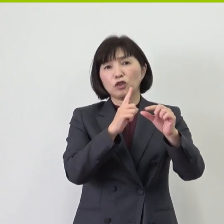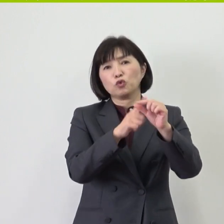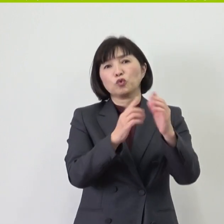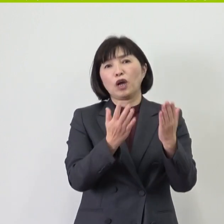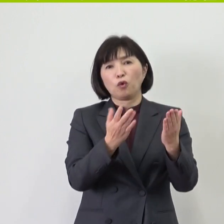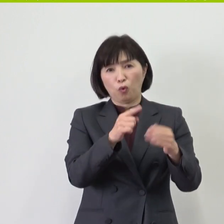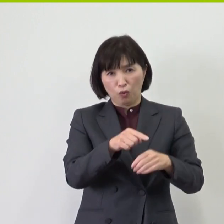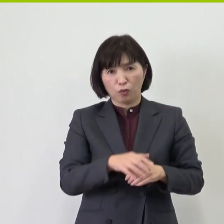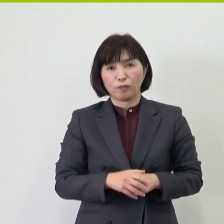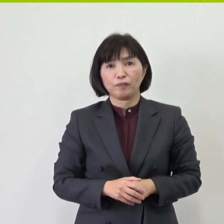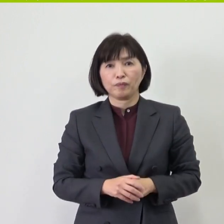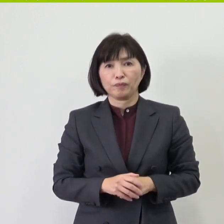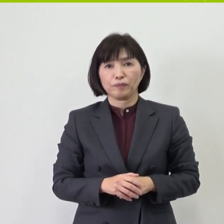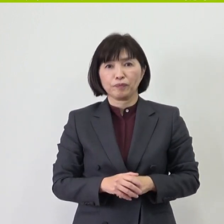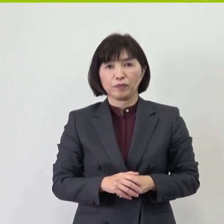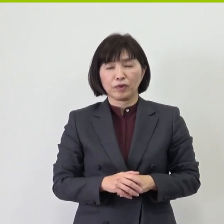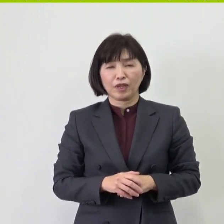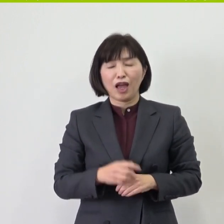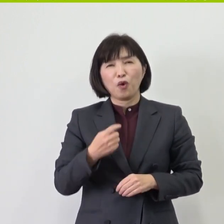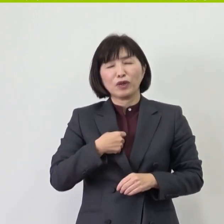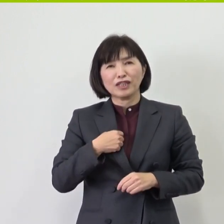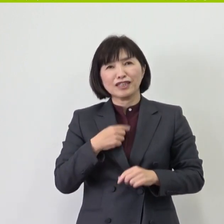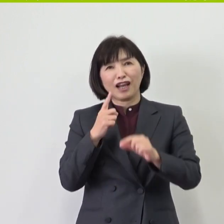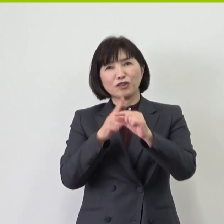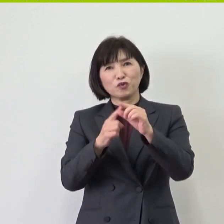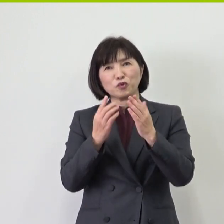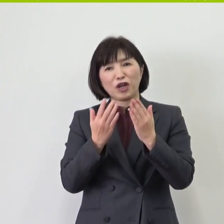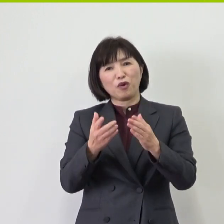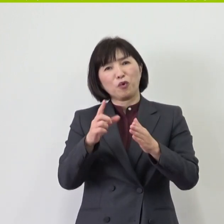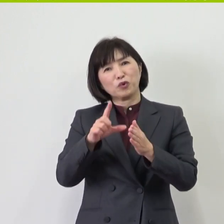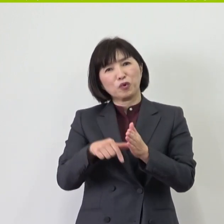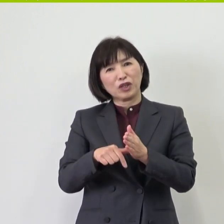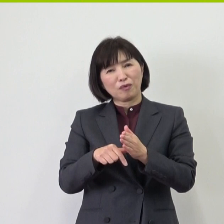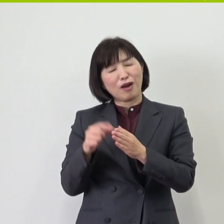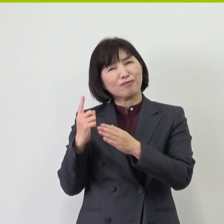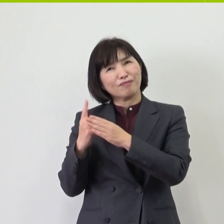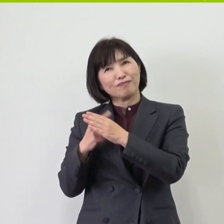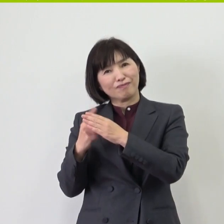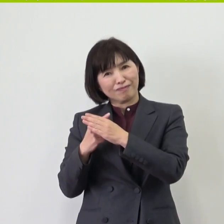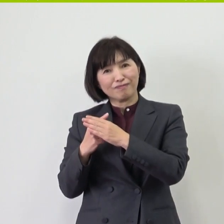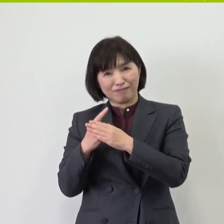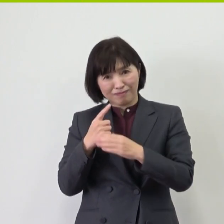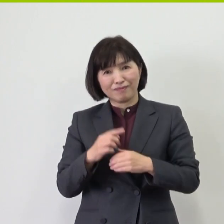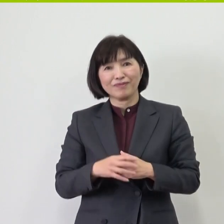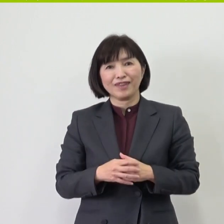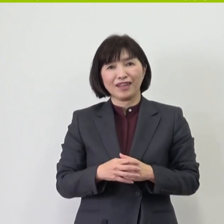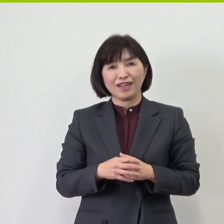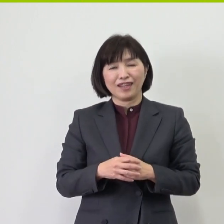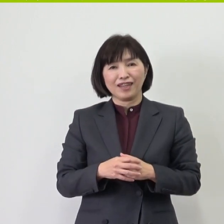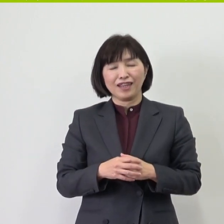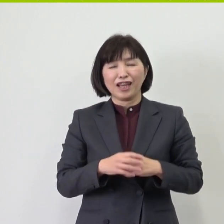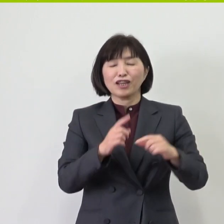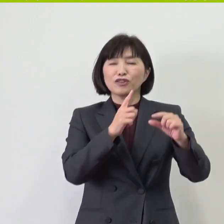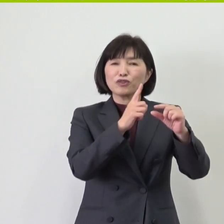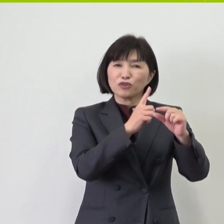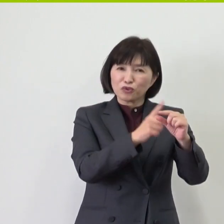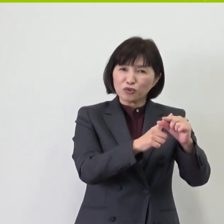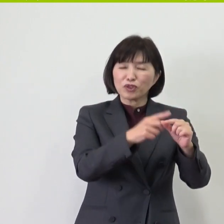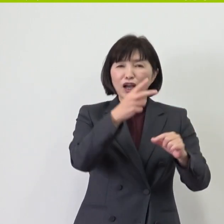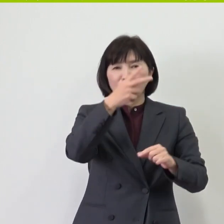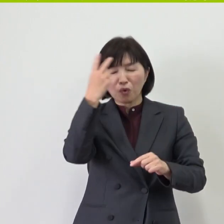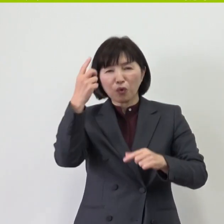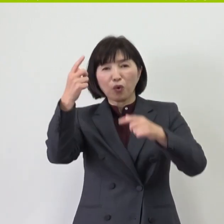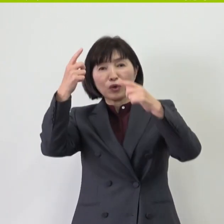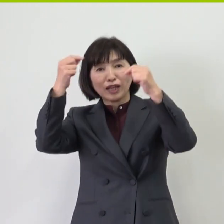学校になります。もちろん私が中学校の時にはそんな意識は全くなくてですね、まあ中学高